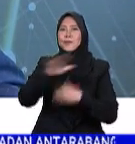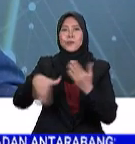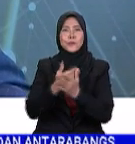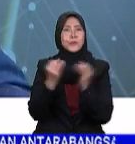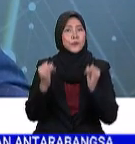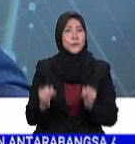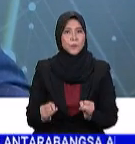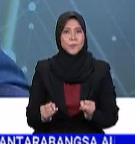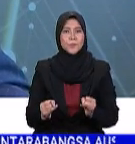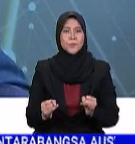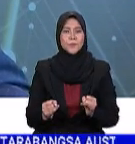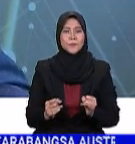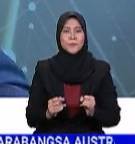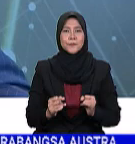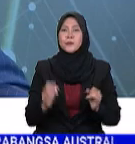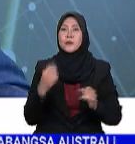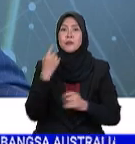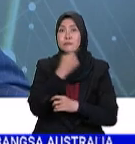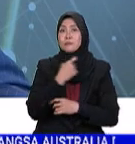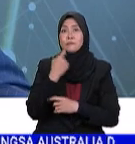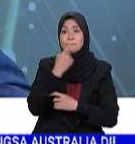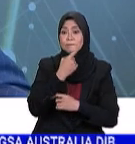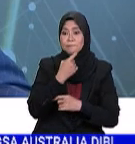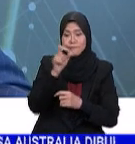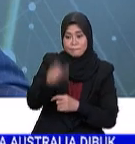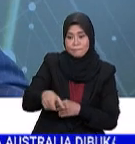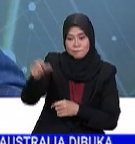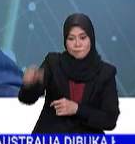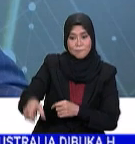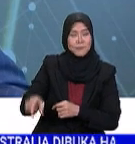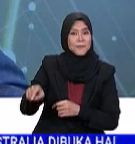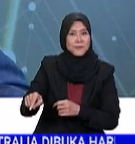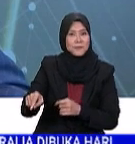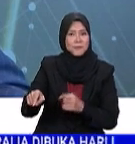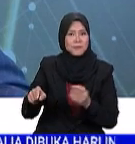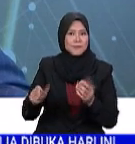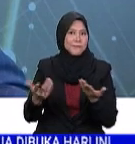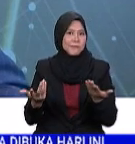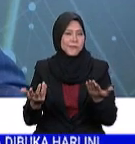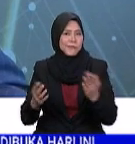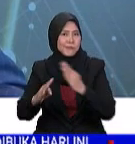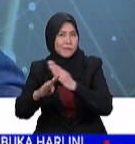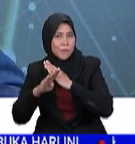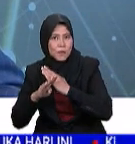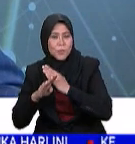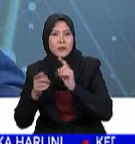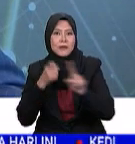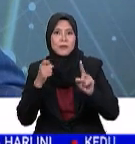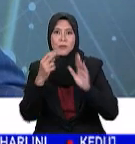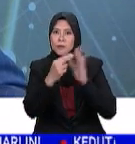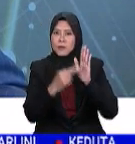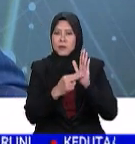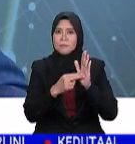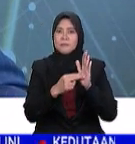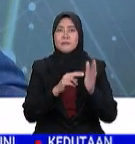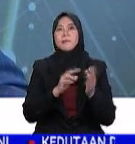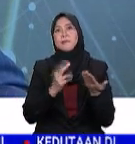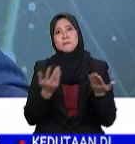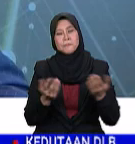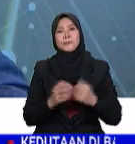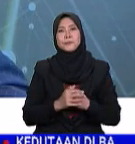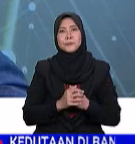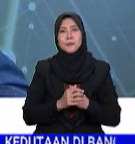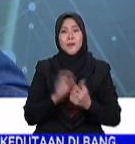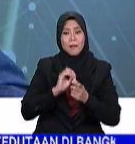individu. Tidak ada siapa pun yang terlindung daripada undang-undang. Tidak ada sesiapa pun